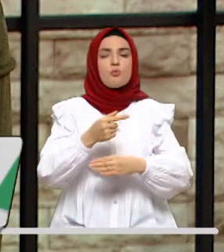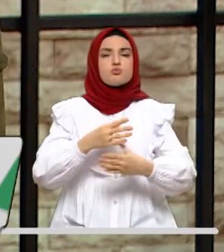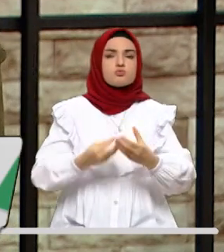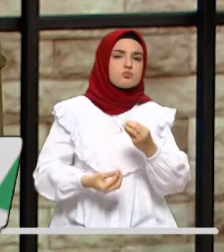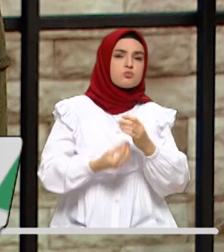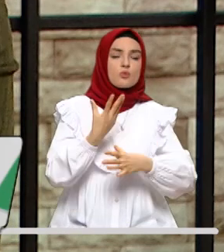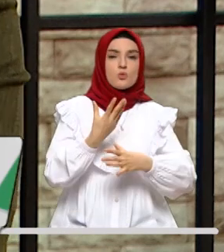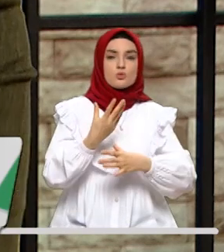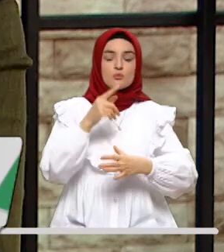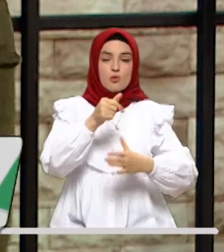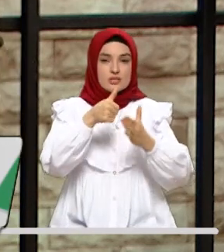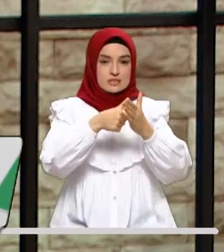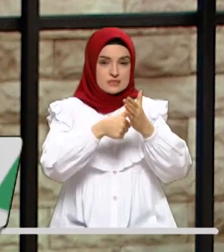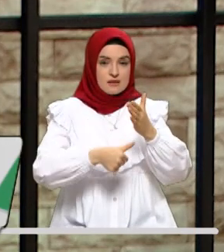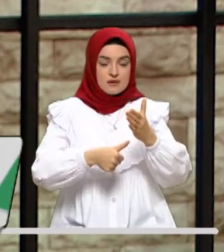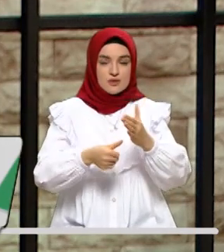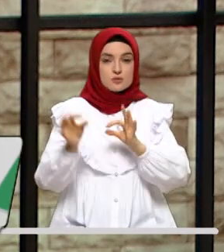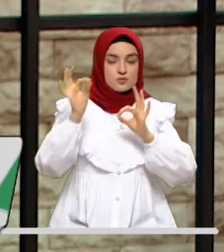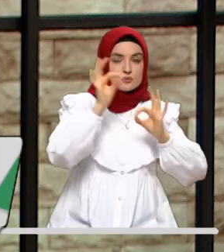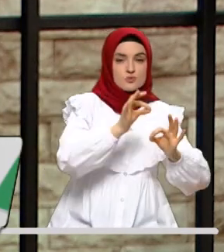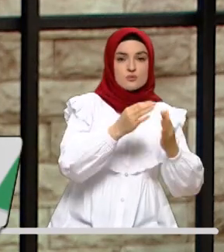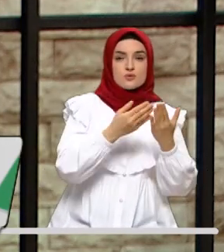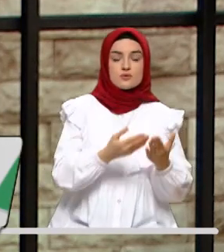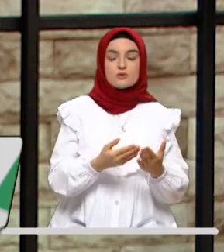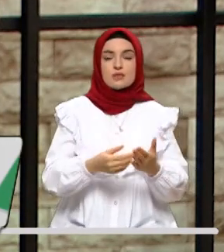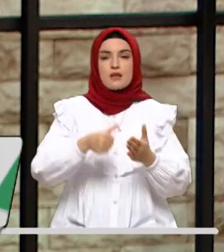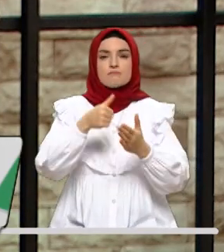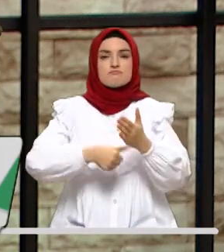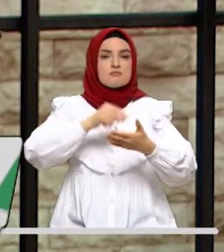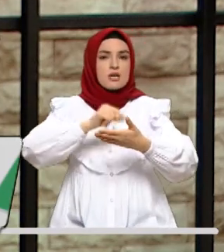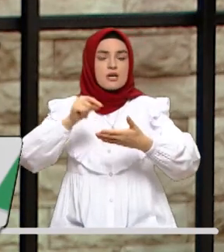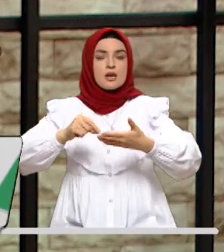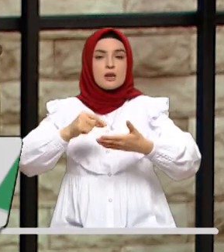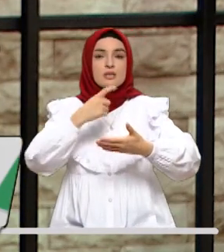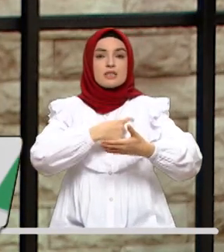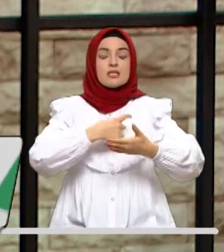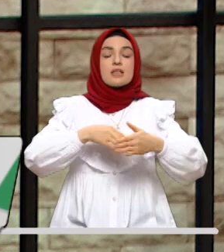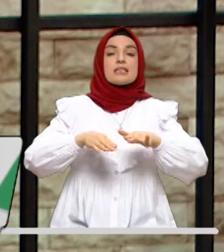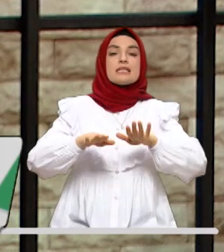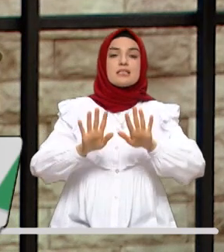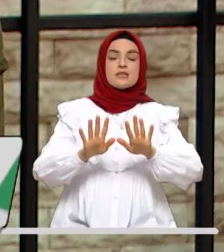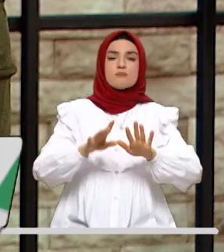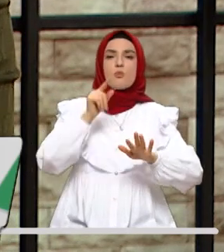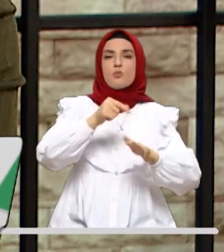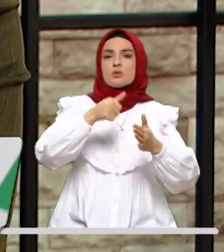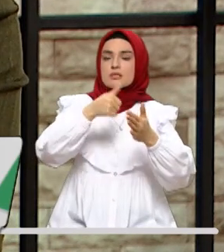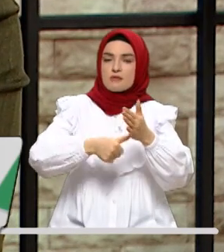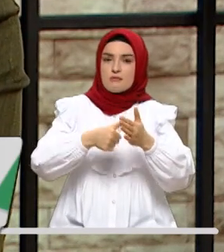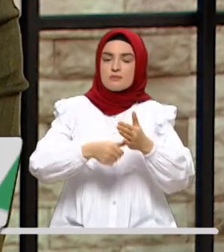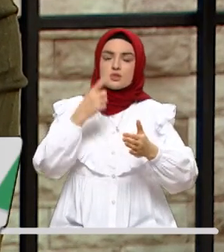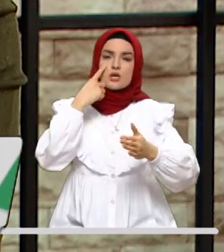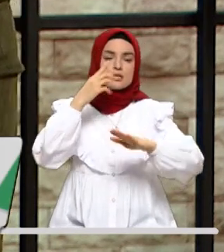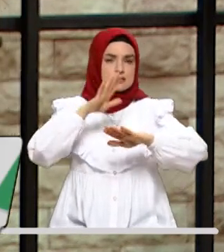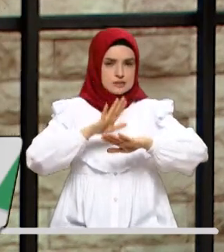oluşturdu, tarihi vukuyete getirdi. Yani tarih yazan bir şahsiyet değil, aynı zamanda o tarihe tanıklık eden